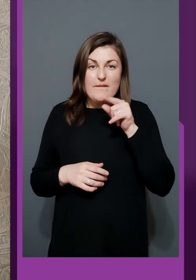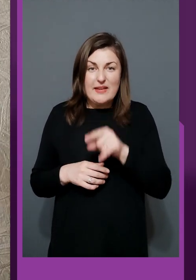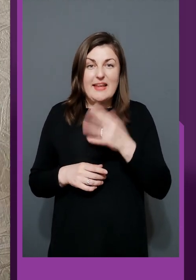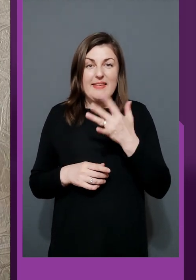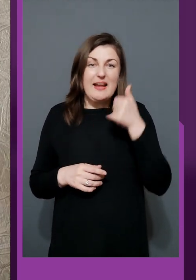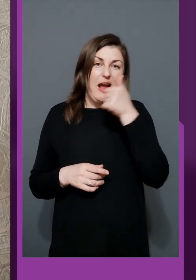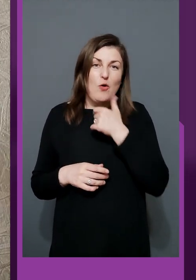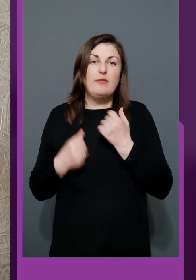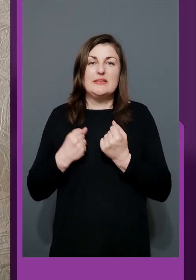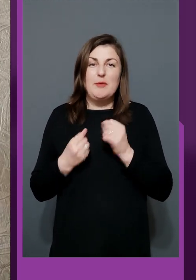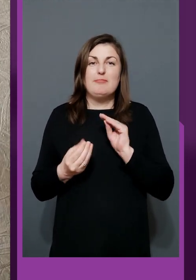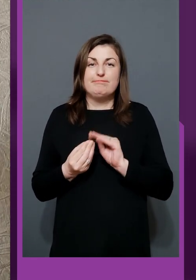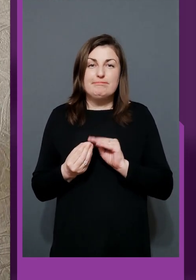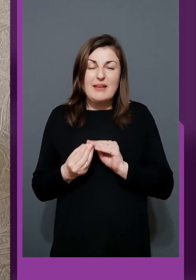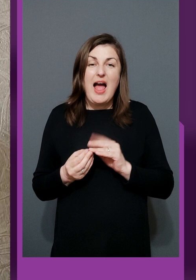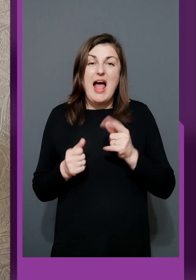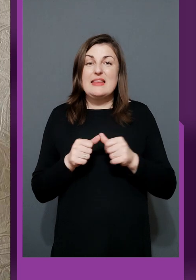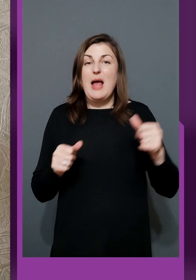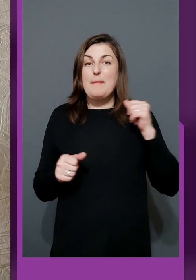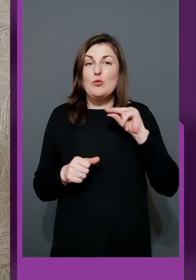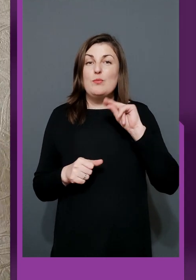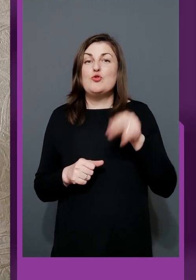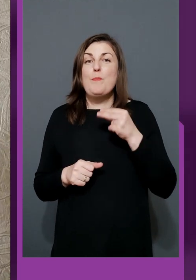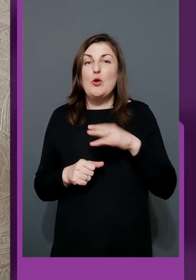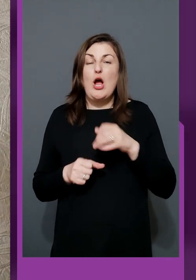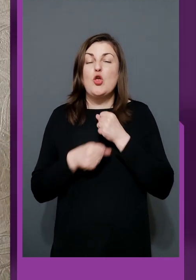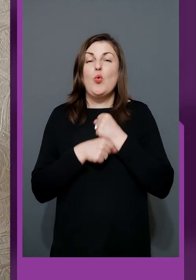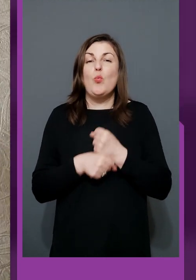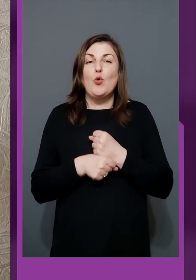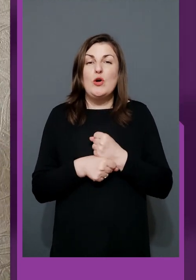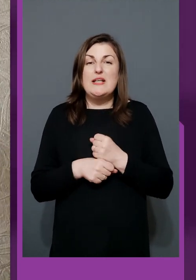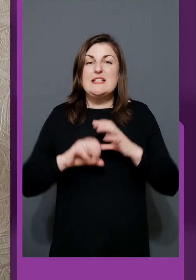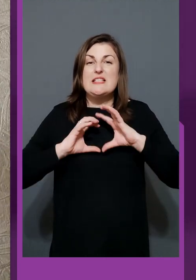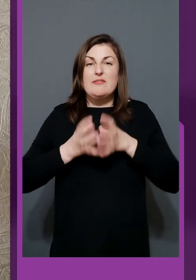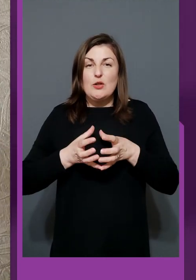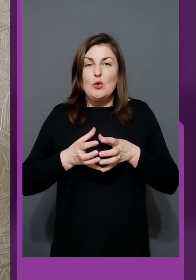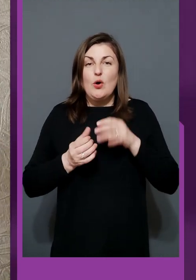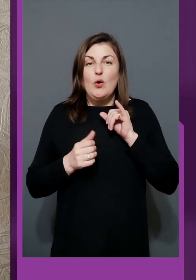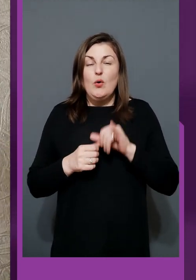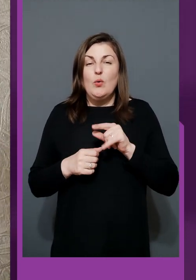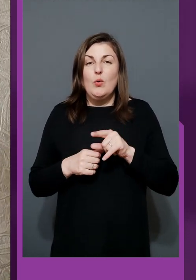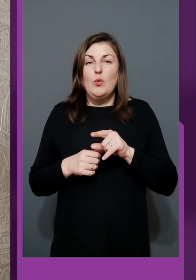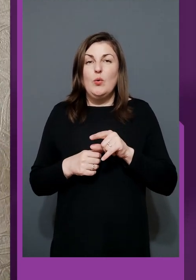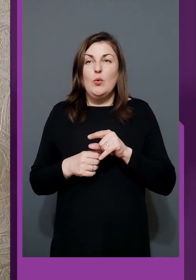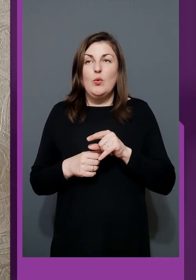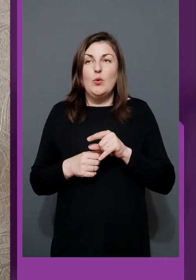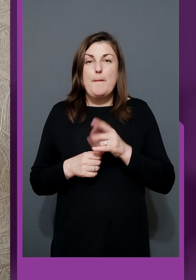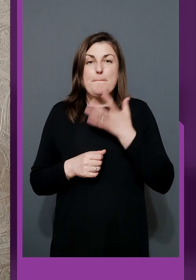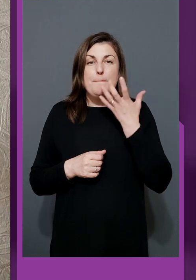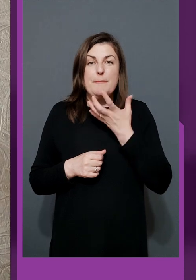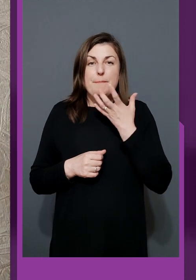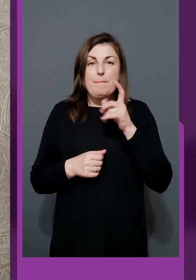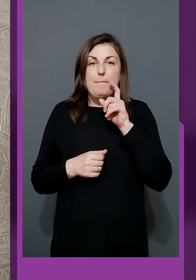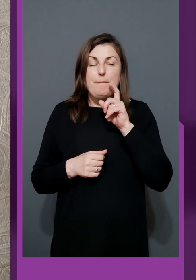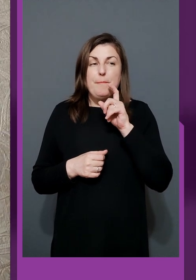році тобто він декілька років тримався на минулому чемпіонаті кубку Кубку світу у